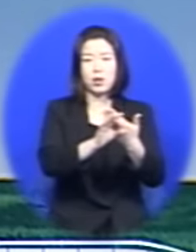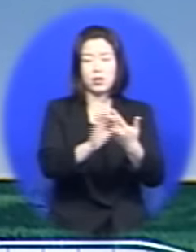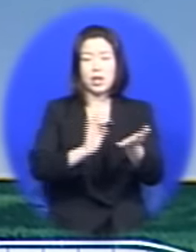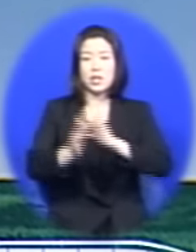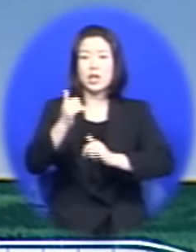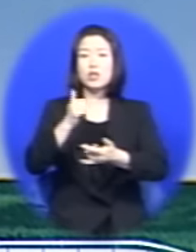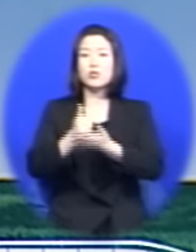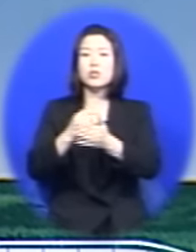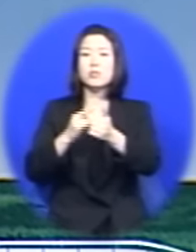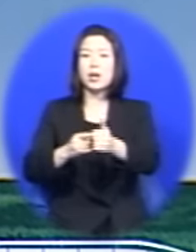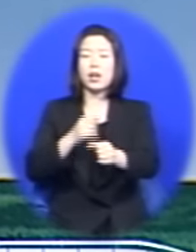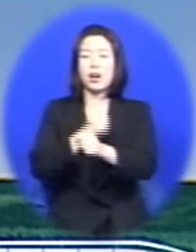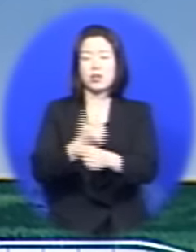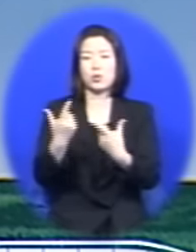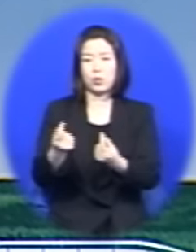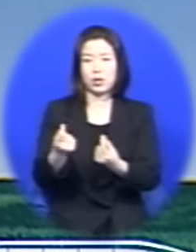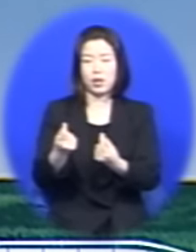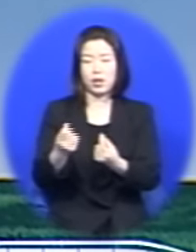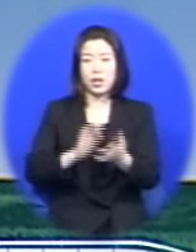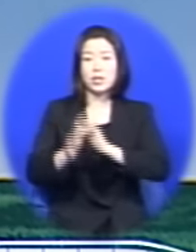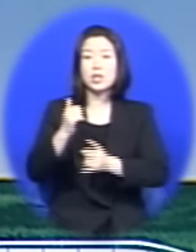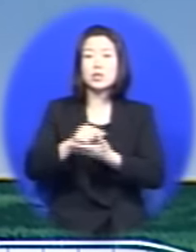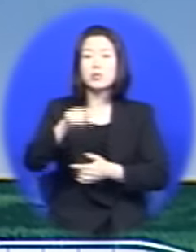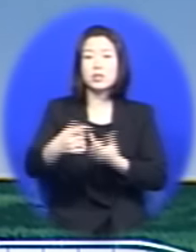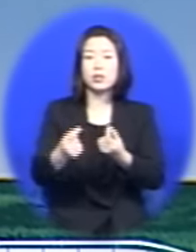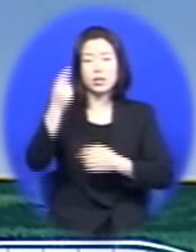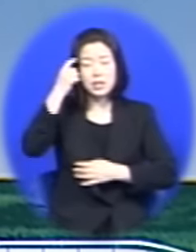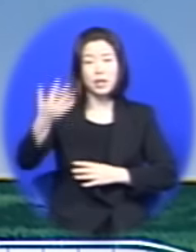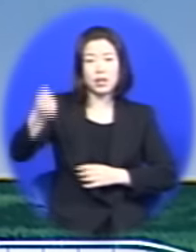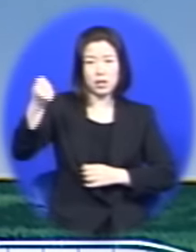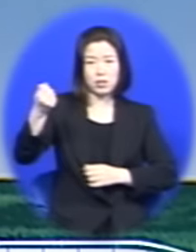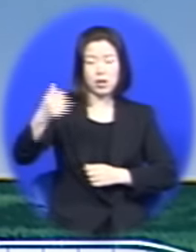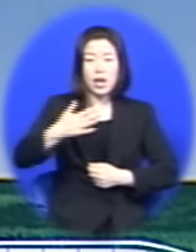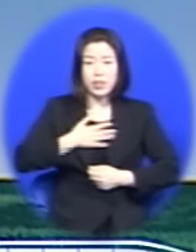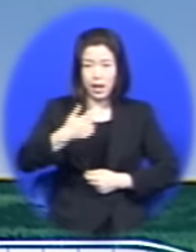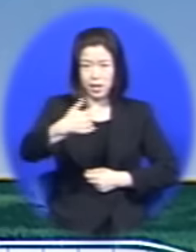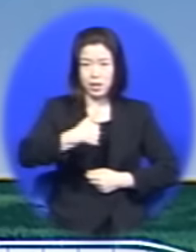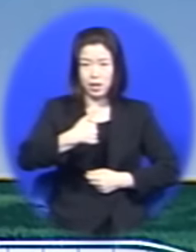예수님에게 한 것이, 예수님은 그렇게 받으세요. 나에게 한 것이라.